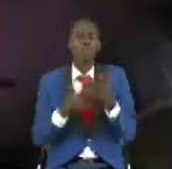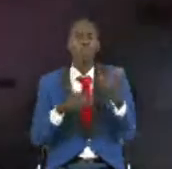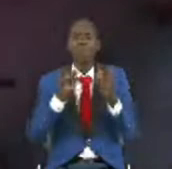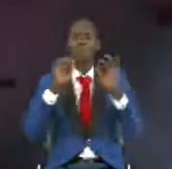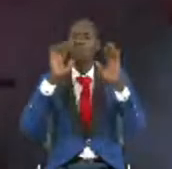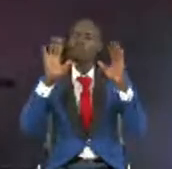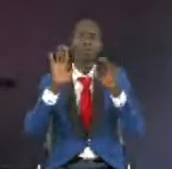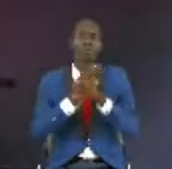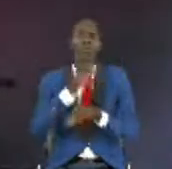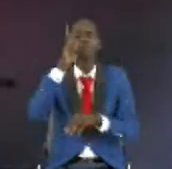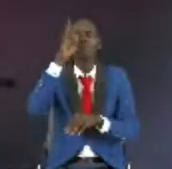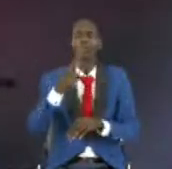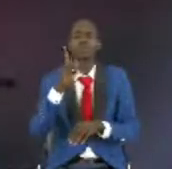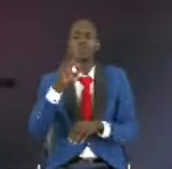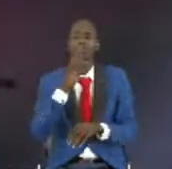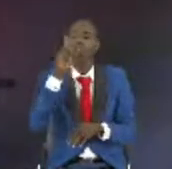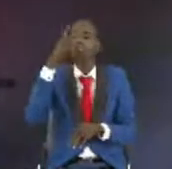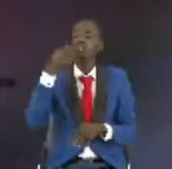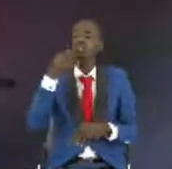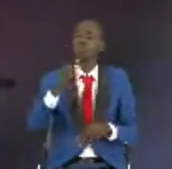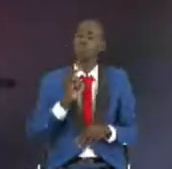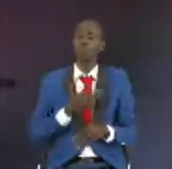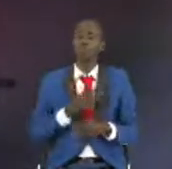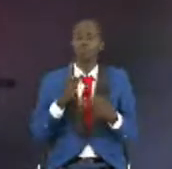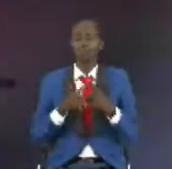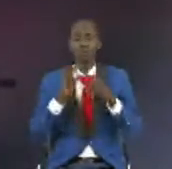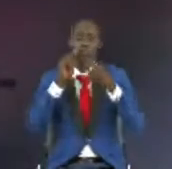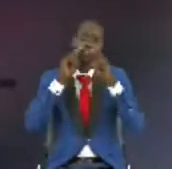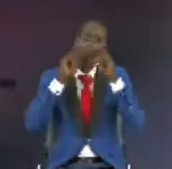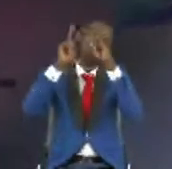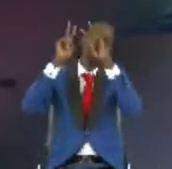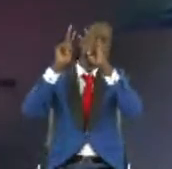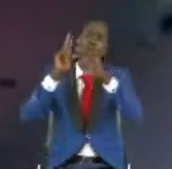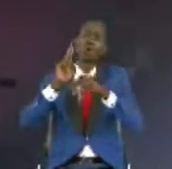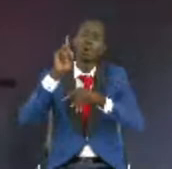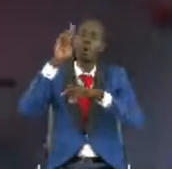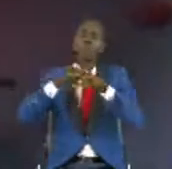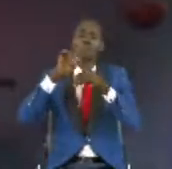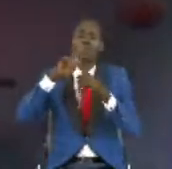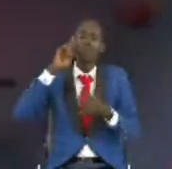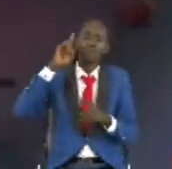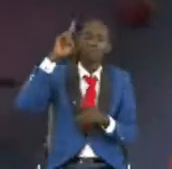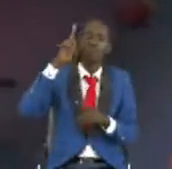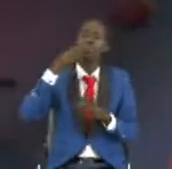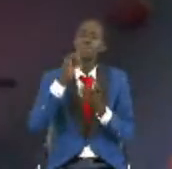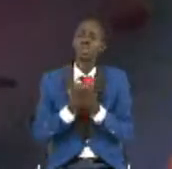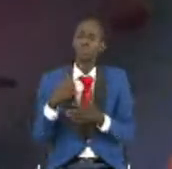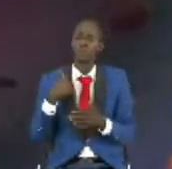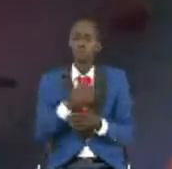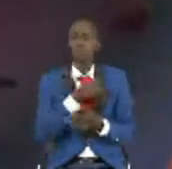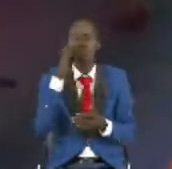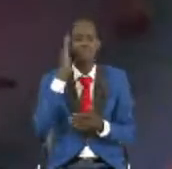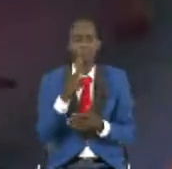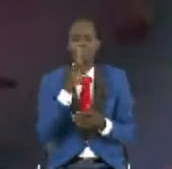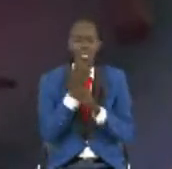es. Tu as dit de porter le regard, nous qui sommes aux extrémités de la terre. Tu as dit, nous serons sauvés,